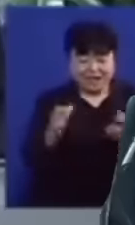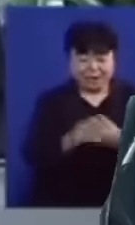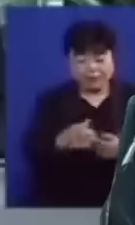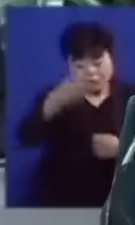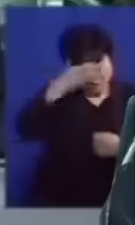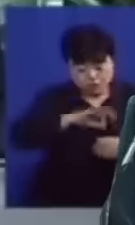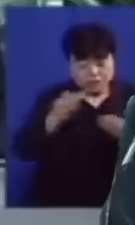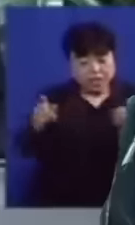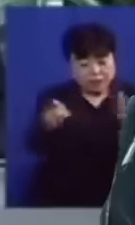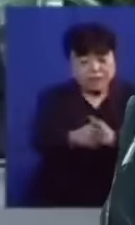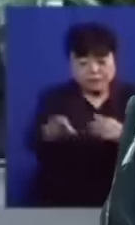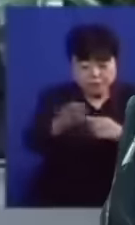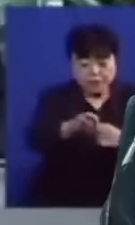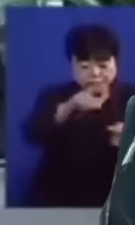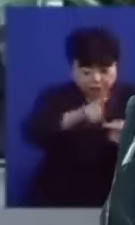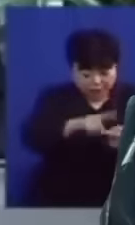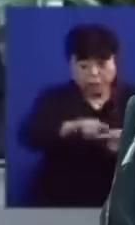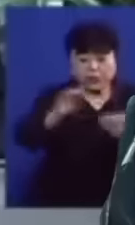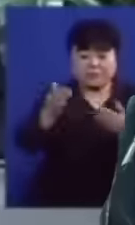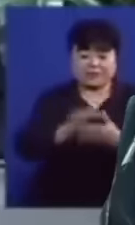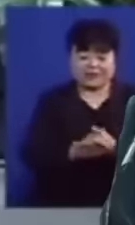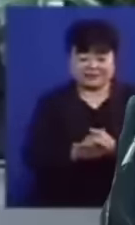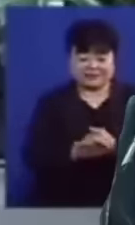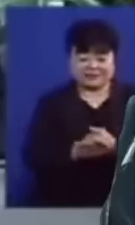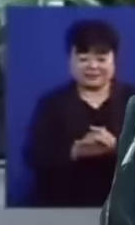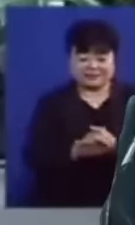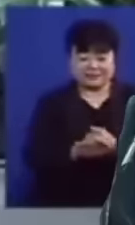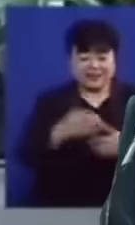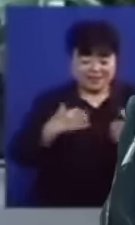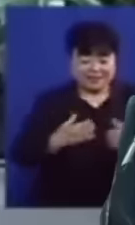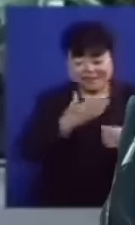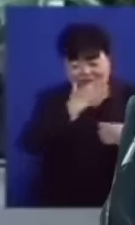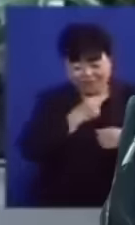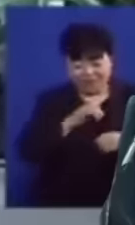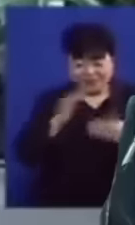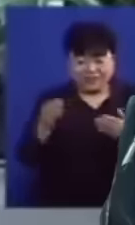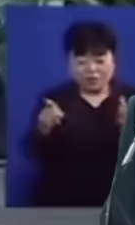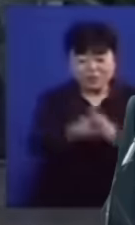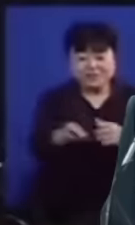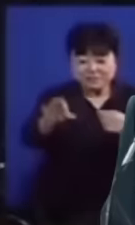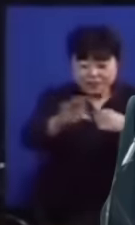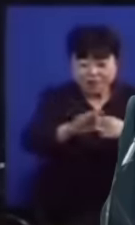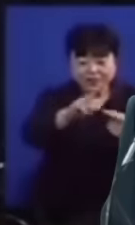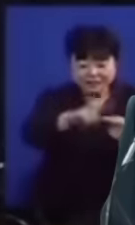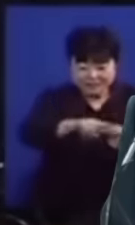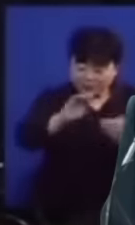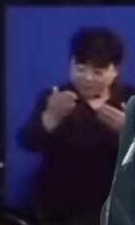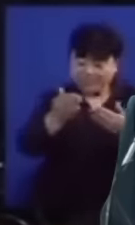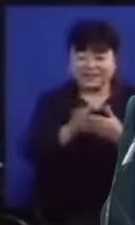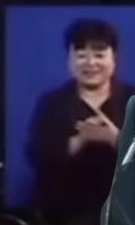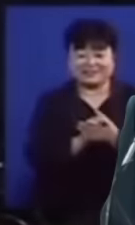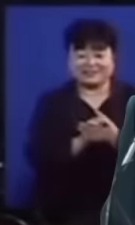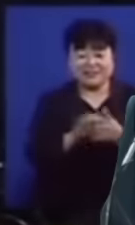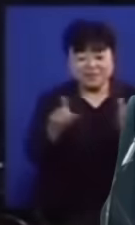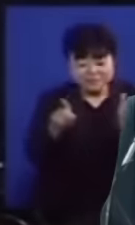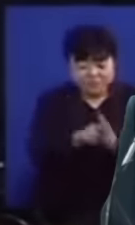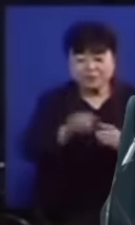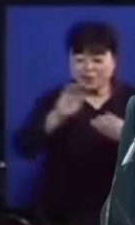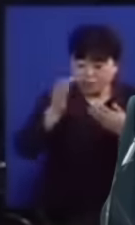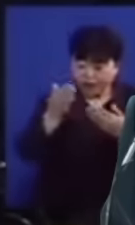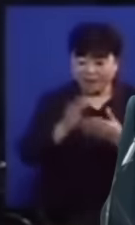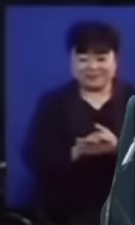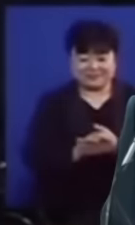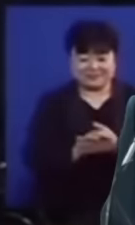합동하여 유익이 된다고 믿으면 그대로 되는 것입니다. 기쁘고 행복하게 된다고 믿으면 그런 것이 다가오는 것입니다. 믿으면 그렇게